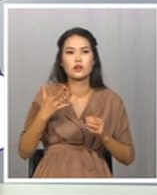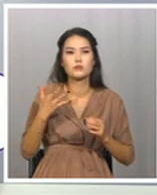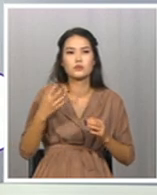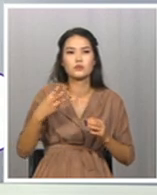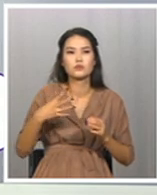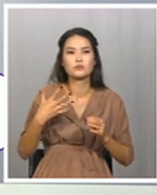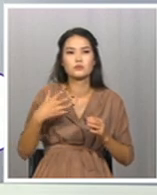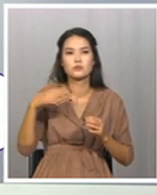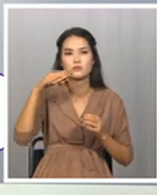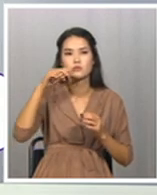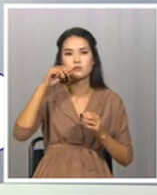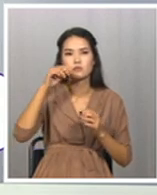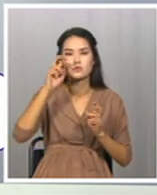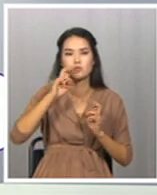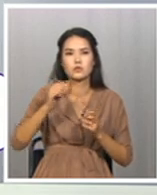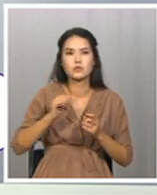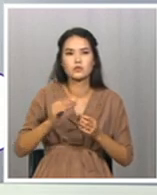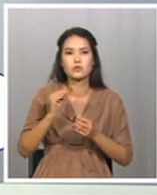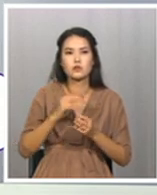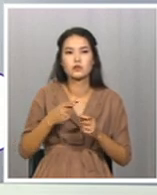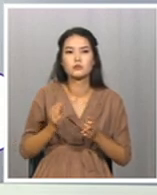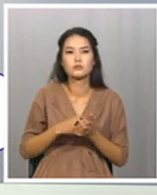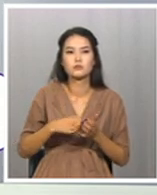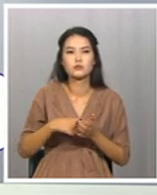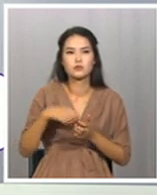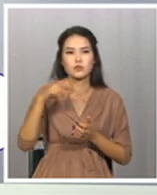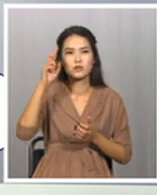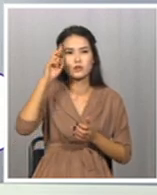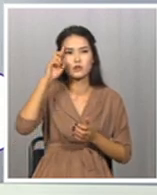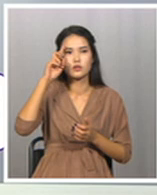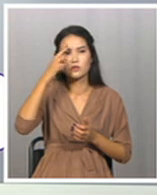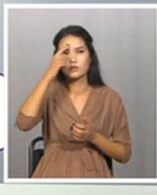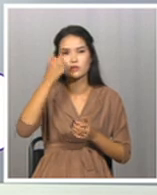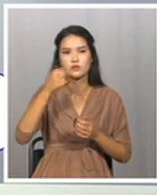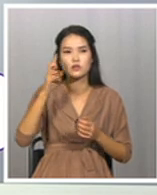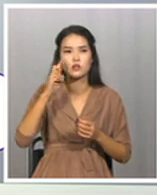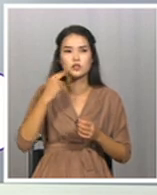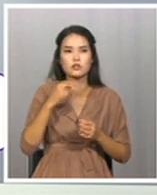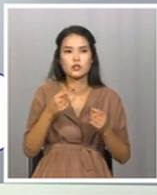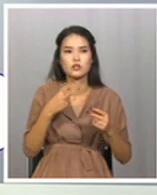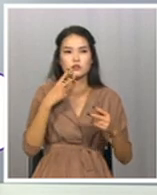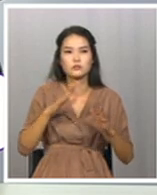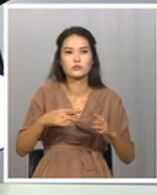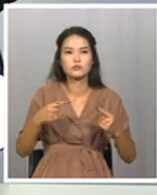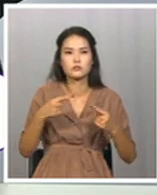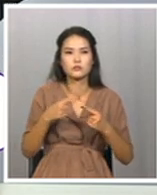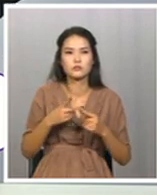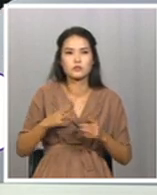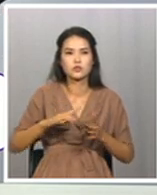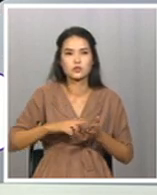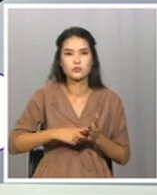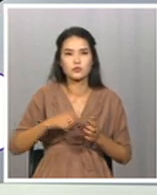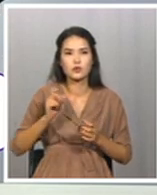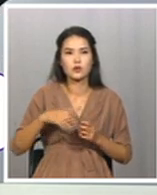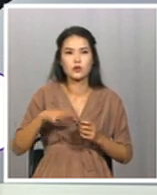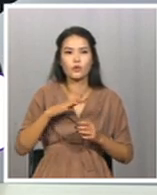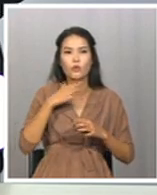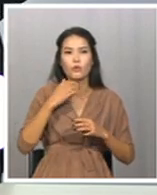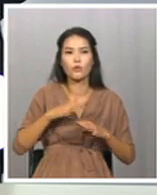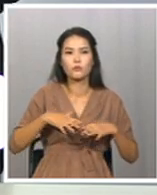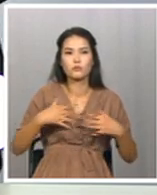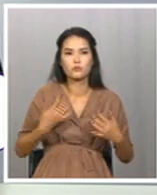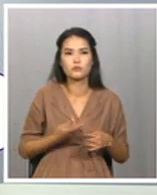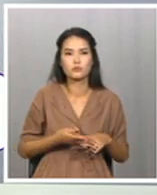бір себебі Үндістан халқы алғашқы бір ғасыр, соңғы бір ғасырдың ішінде біршама халық саны көбейіп кетті. Соған